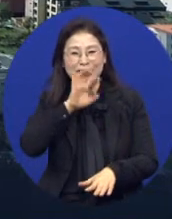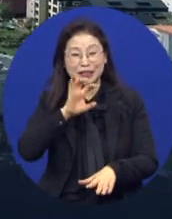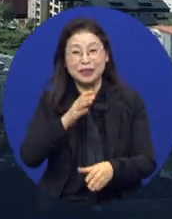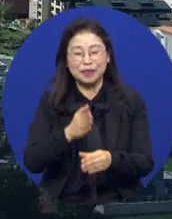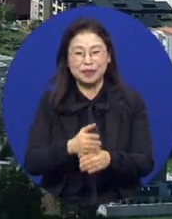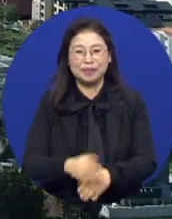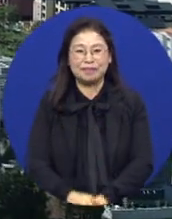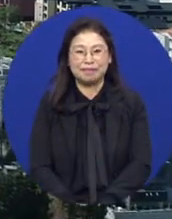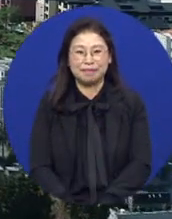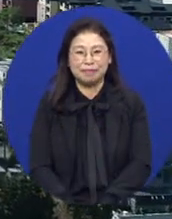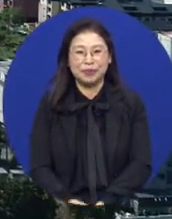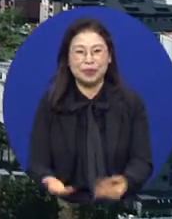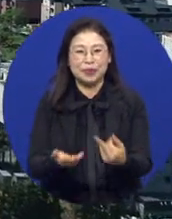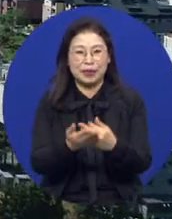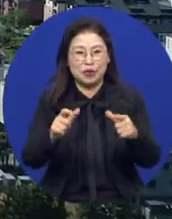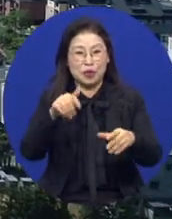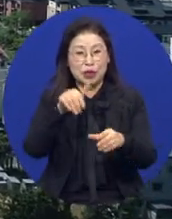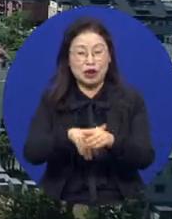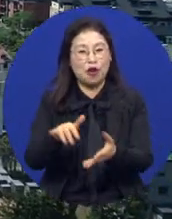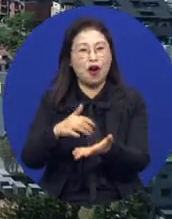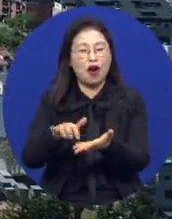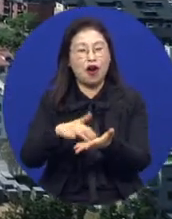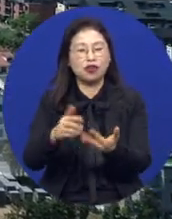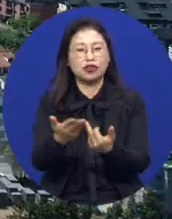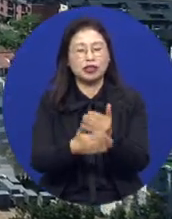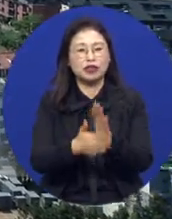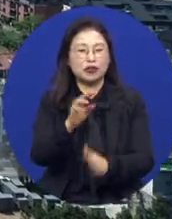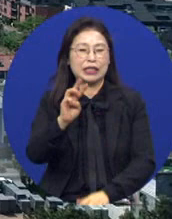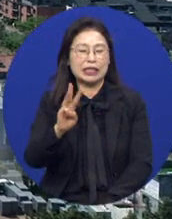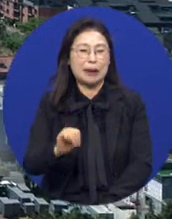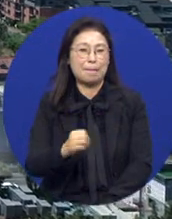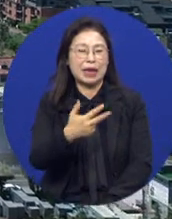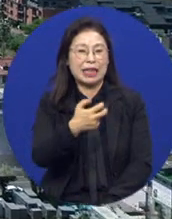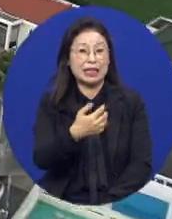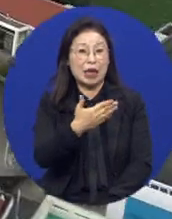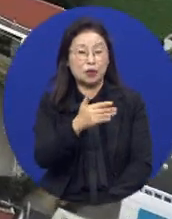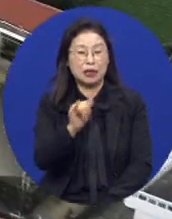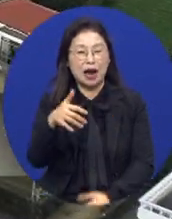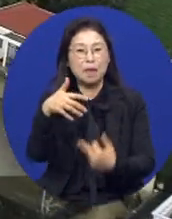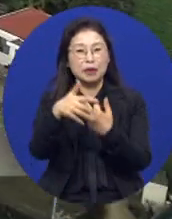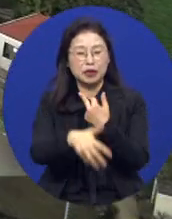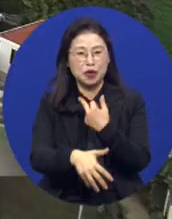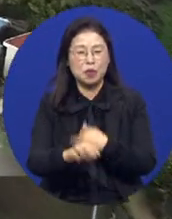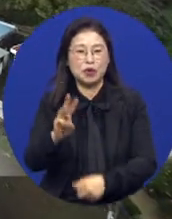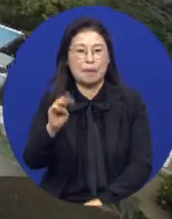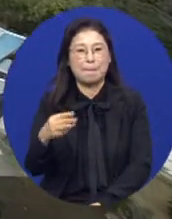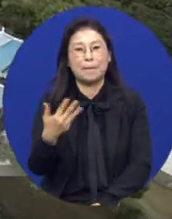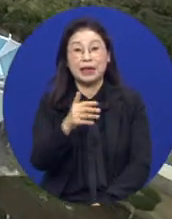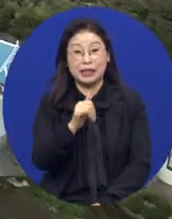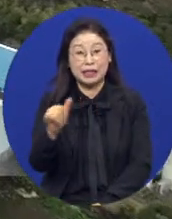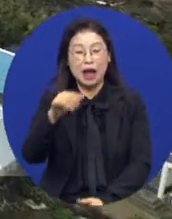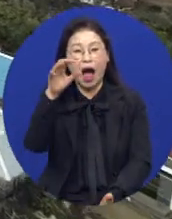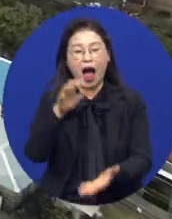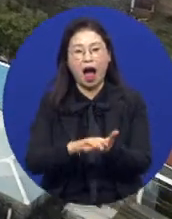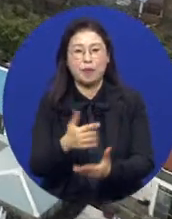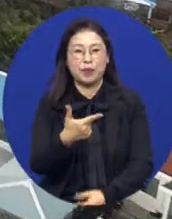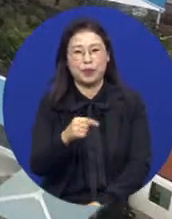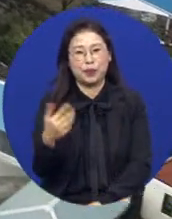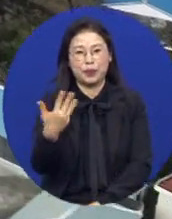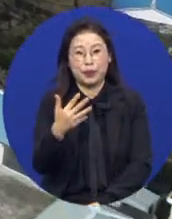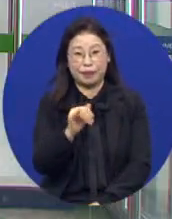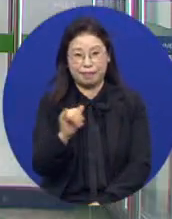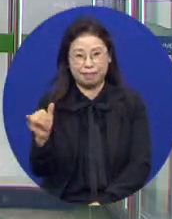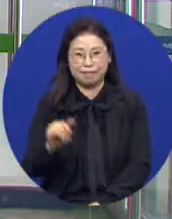거거든요. 제주 지역 선거인 수는 제주시 3만 79명과 서귀포시 3만 8천여 명 등 6만 8천여